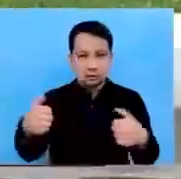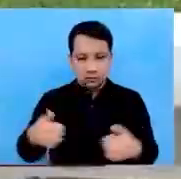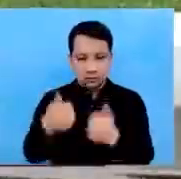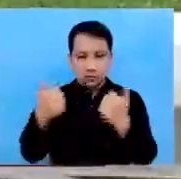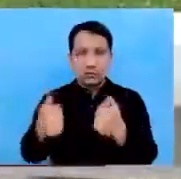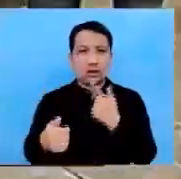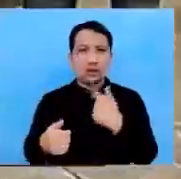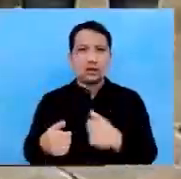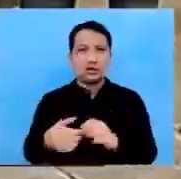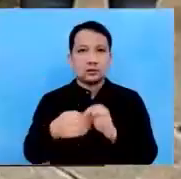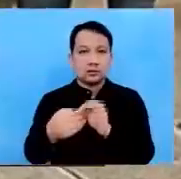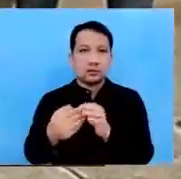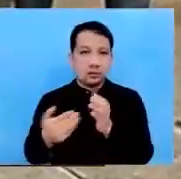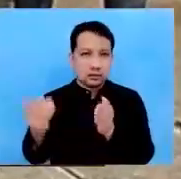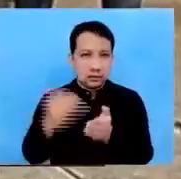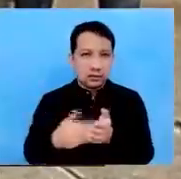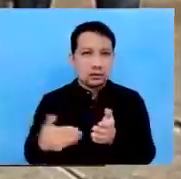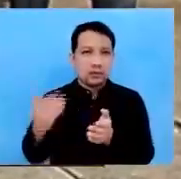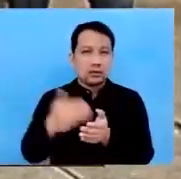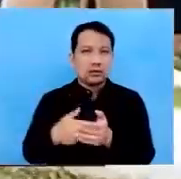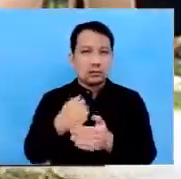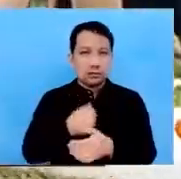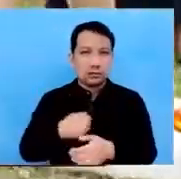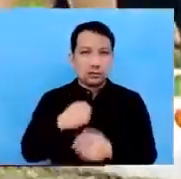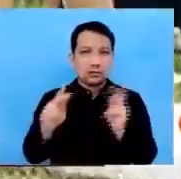sa paulit-ulit na pakiusap ng mga tao,